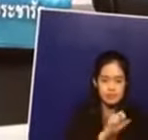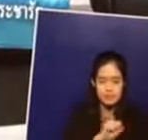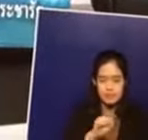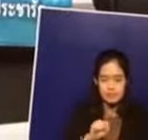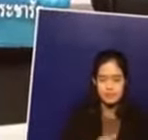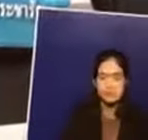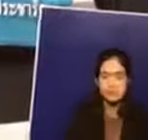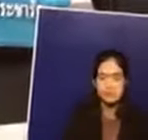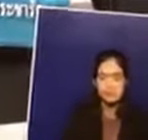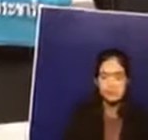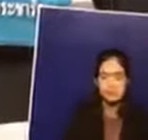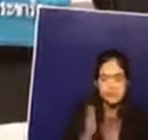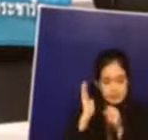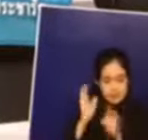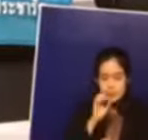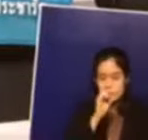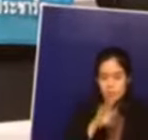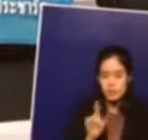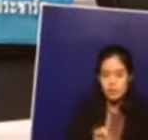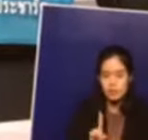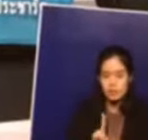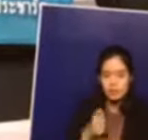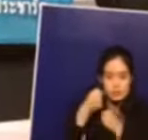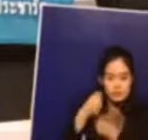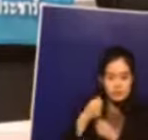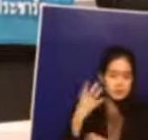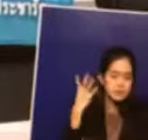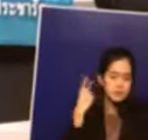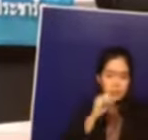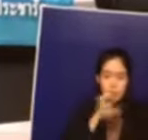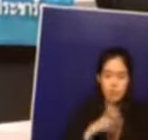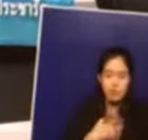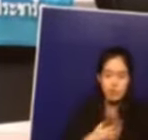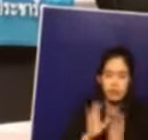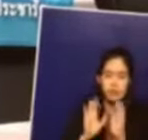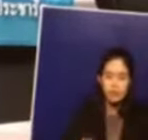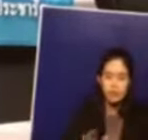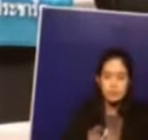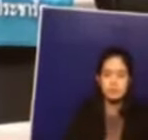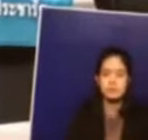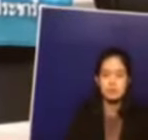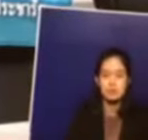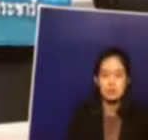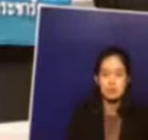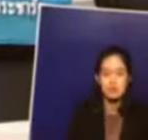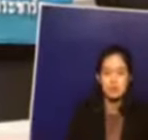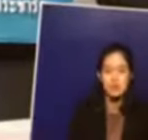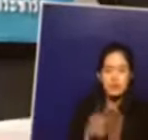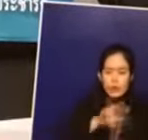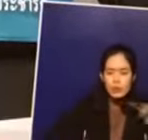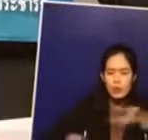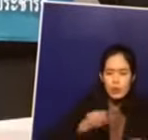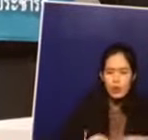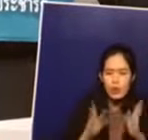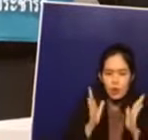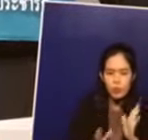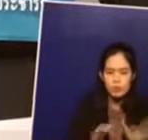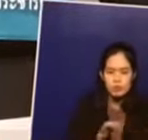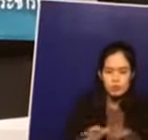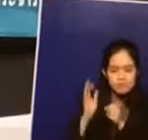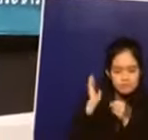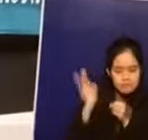คือท่านประธานคะอย่างที่ดิฉันได้ประท้วงท่านประธานไปเมื่อกี้นี้อยากจะให้ท่านประธานช่วยควบคุมผู้อภิปรายนะคะเพราะท่านประธานบอกให้